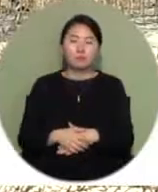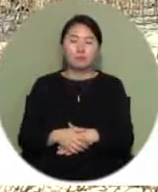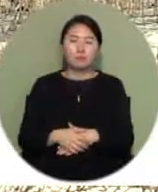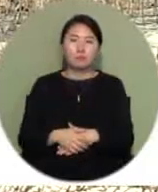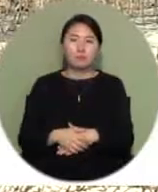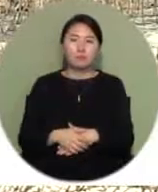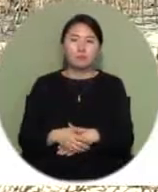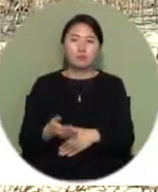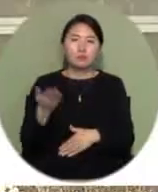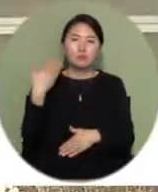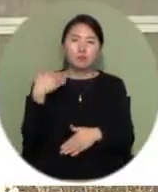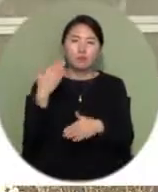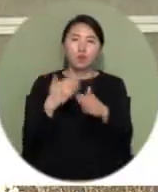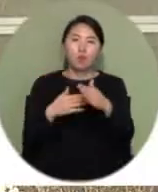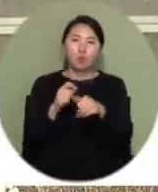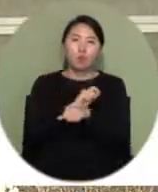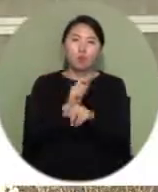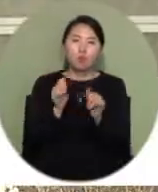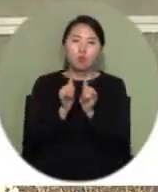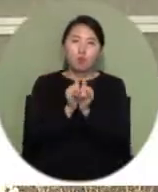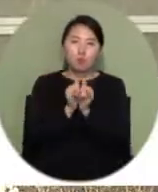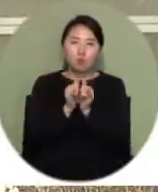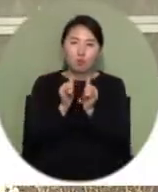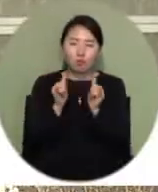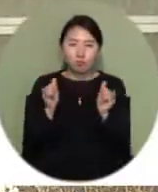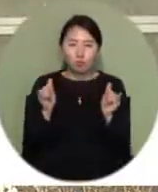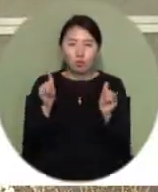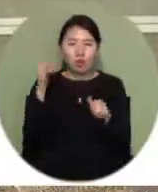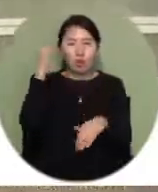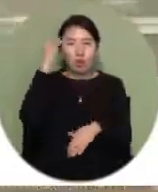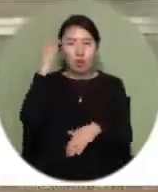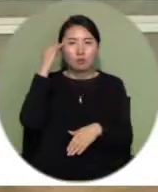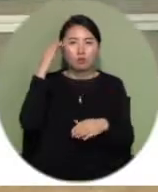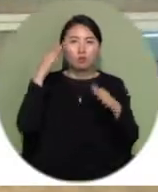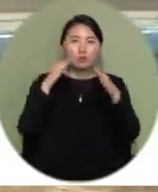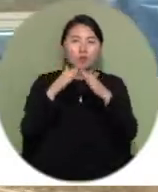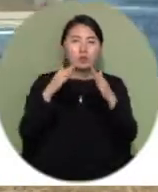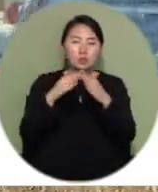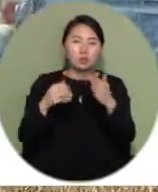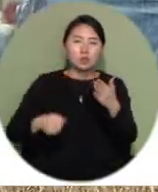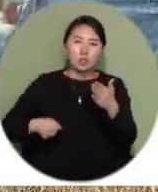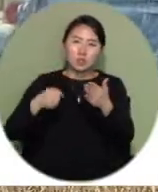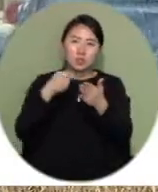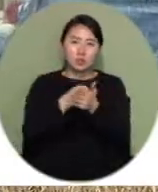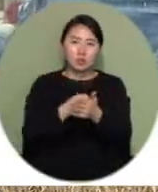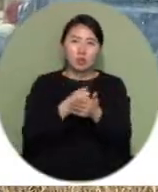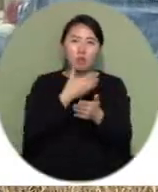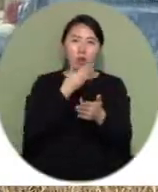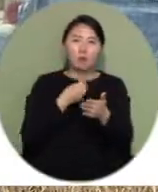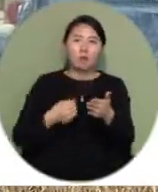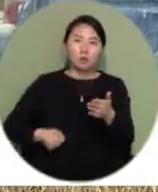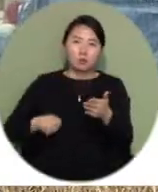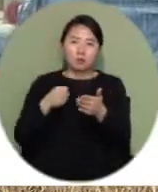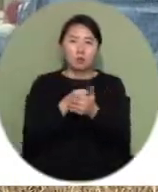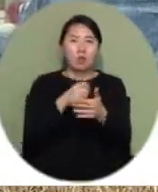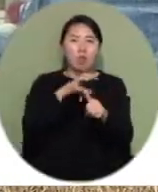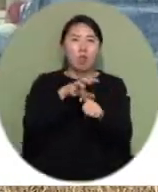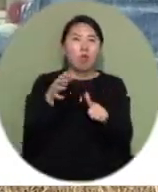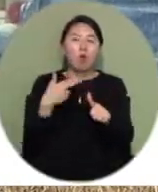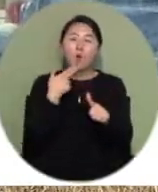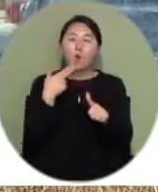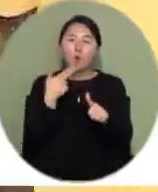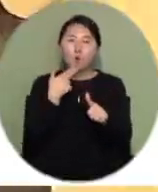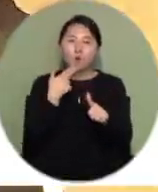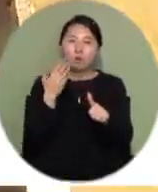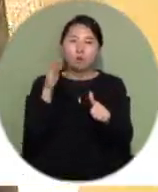그 LH 공무원들이 그랬거든요. 그 행복주택을 지정한 거, 시범지구를 지정한 거는 해제란 거 없다고 했어요.